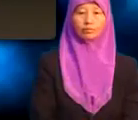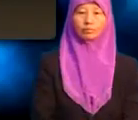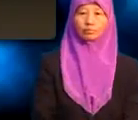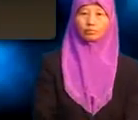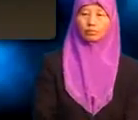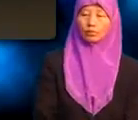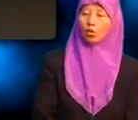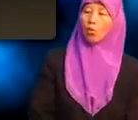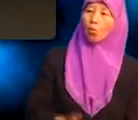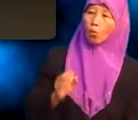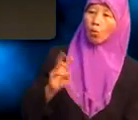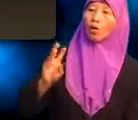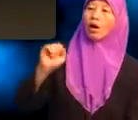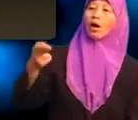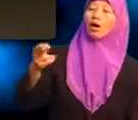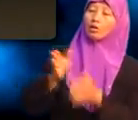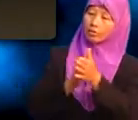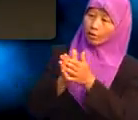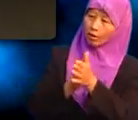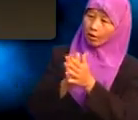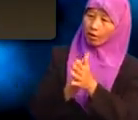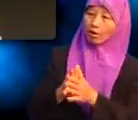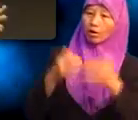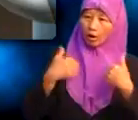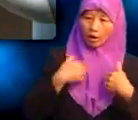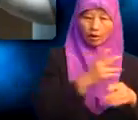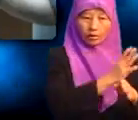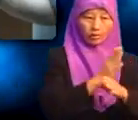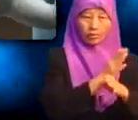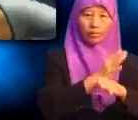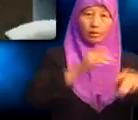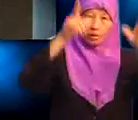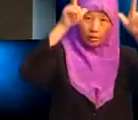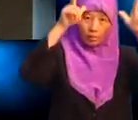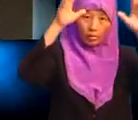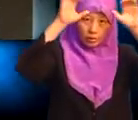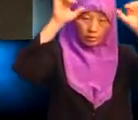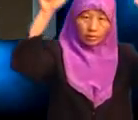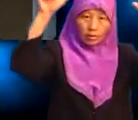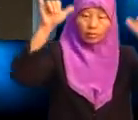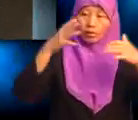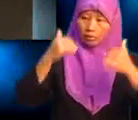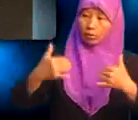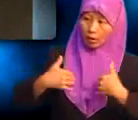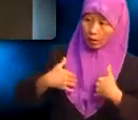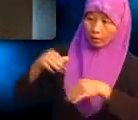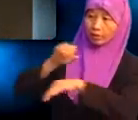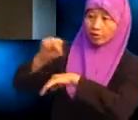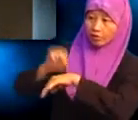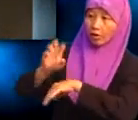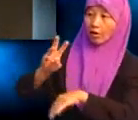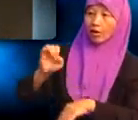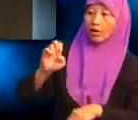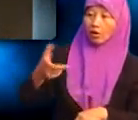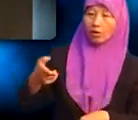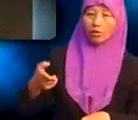Wah, rajin betul Abang Usman. Sudahlah bela lembu dan kerbau, bersawah pula. Ha, kata orang, tak